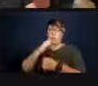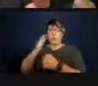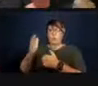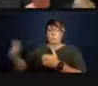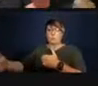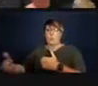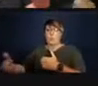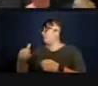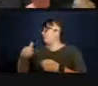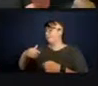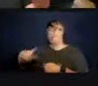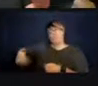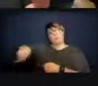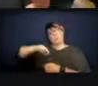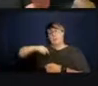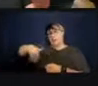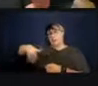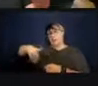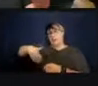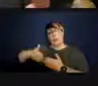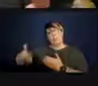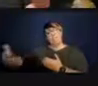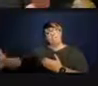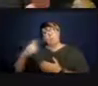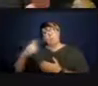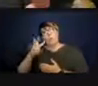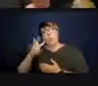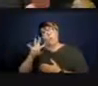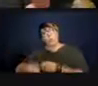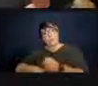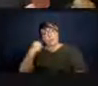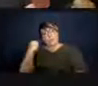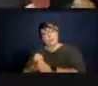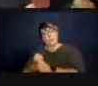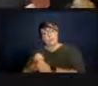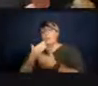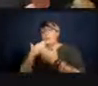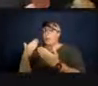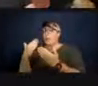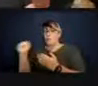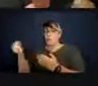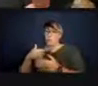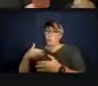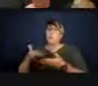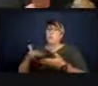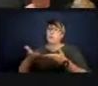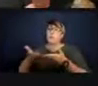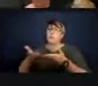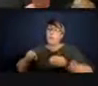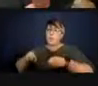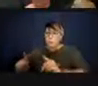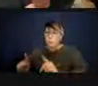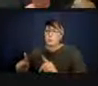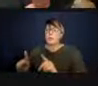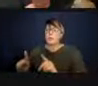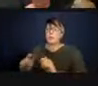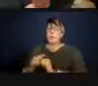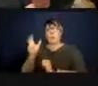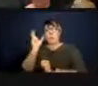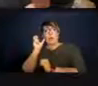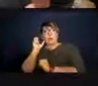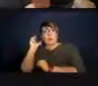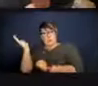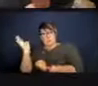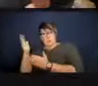ونحن لدينا هذا الالتزام. وأود أن أشكركم وأشكر كل واحد منكم على هذه الفرصة بالنسبة